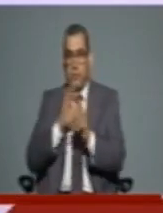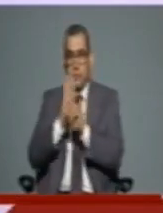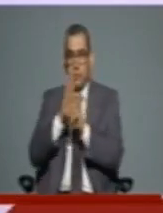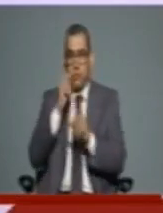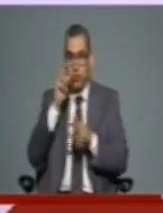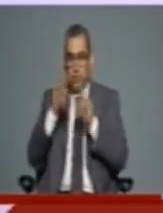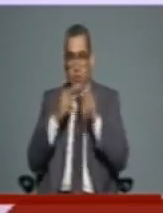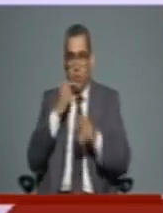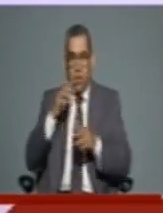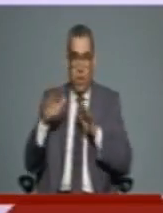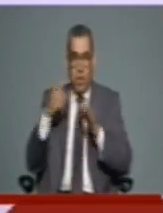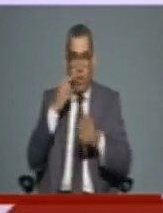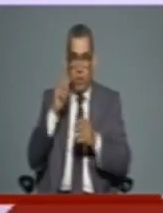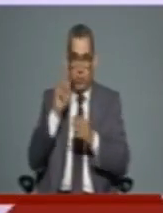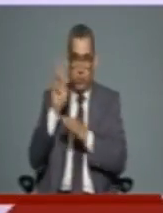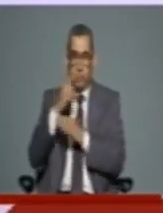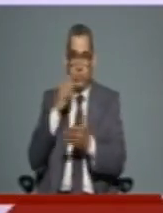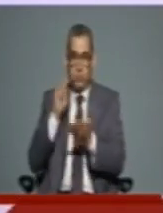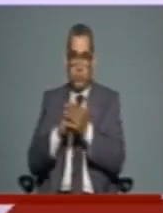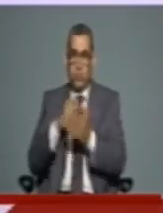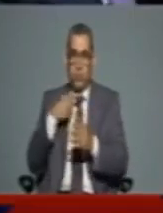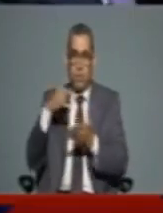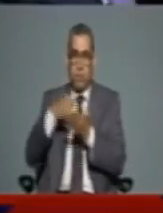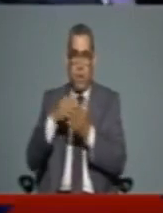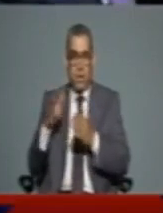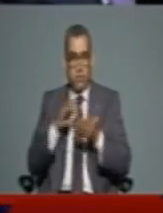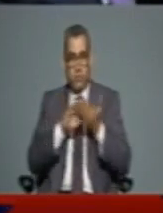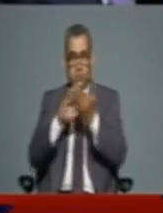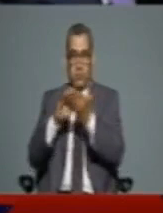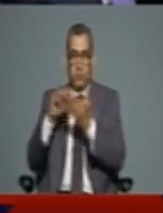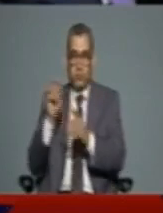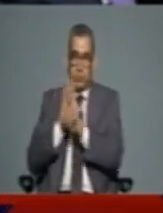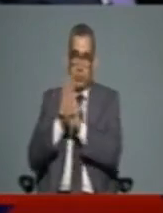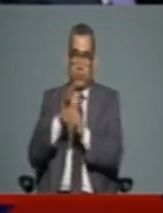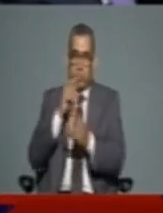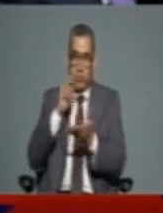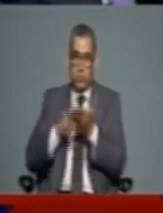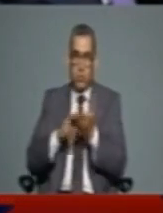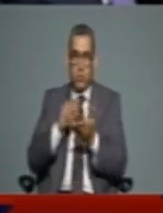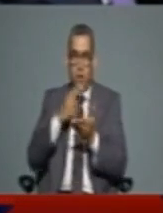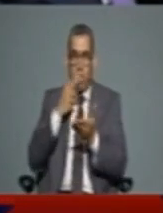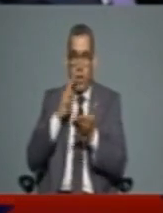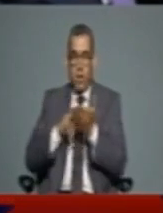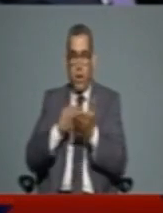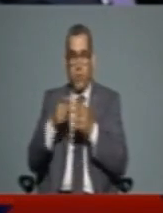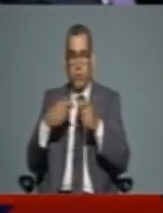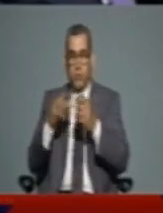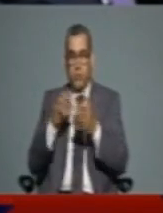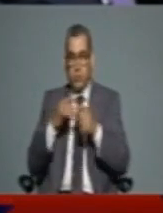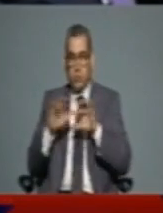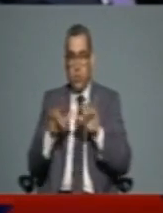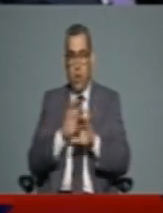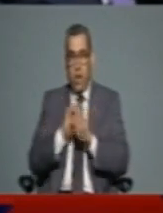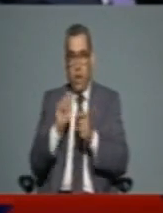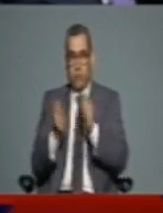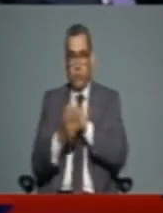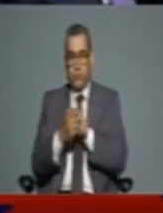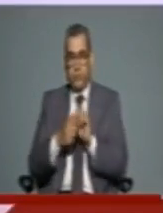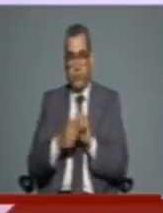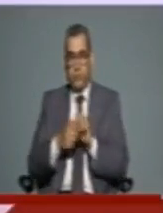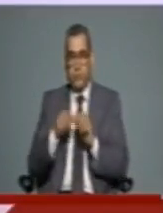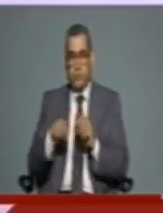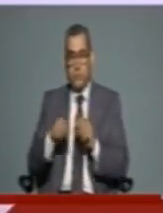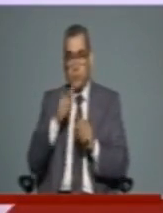المحافظات، وكذلك تطوير الدمغة من الدمغة الميكانيكية إلى الدمغة بالليزر. يبقى احنا اتكلمنا